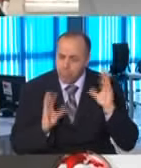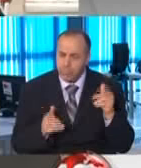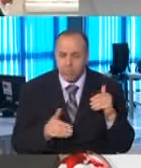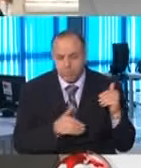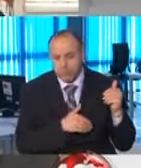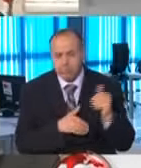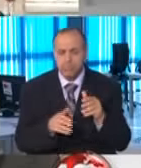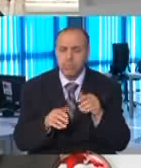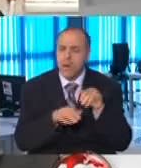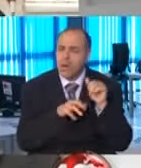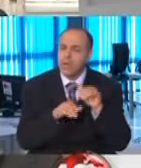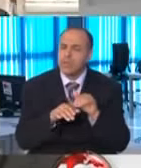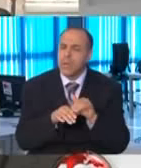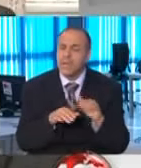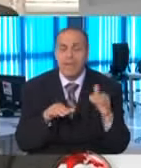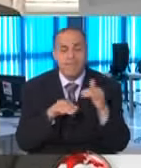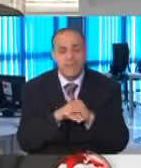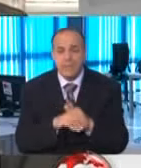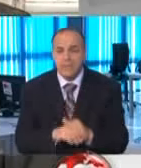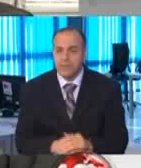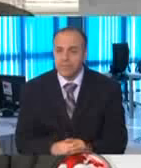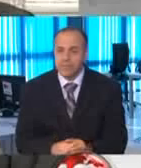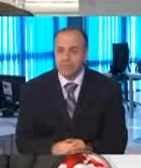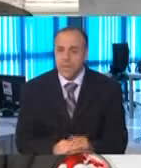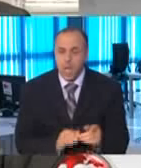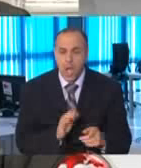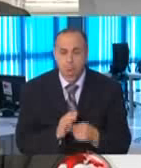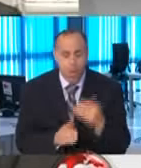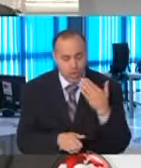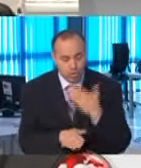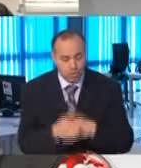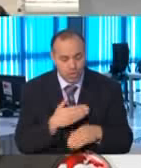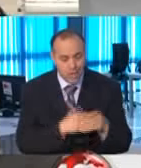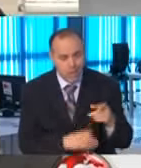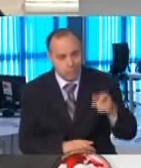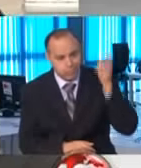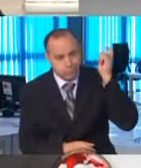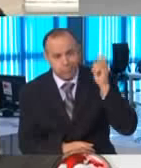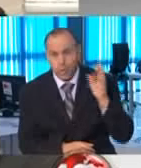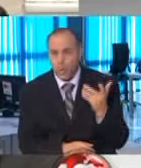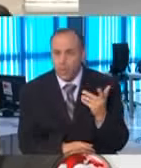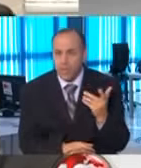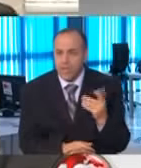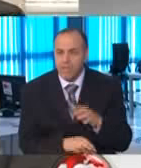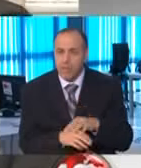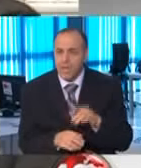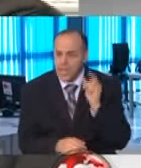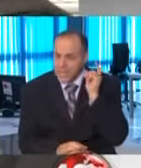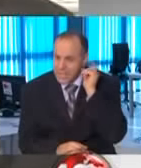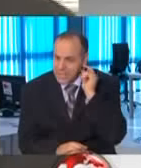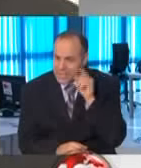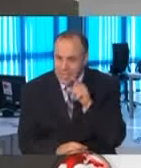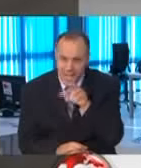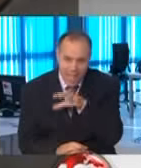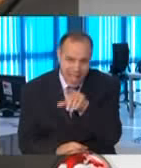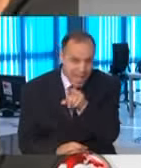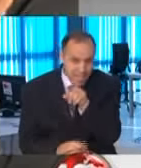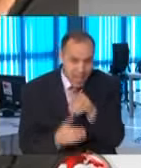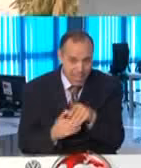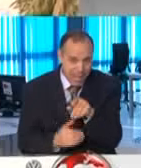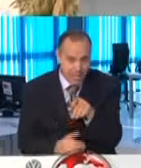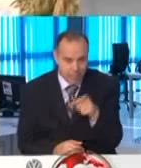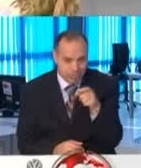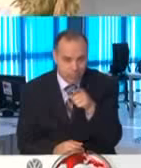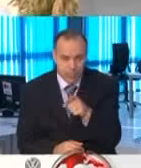وتواصلت المسيرة حتى لليل، لأنه أول جريح وأول كرتوسة تصير في ولاية القصرين صارت في المنطقة هذه